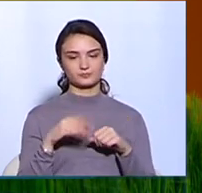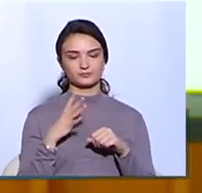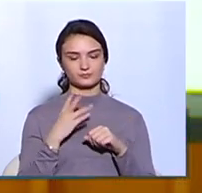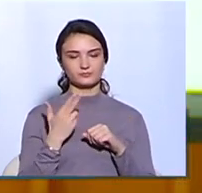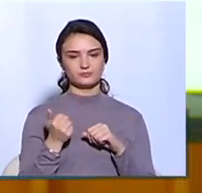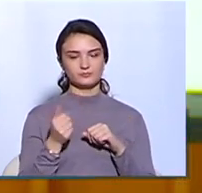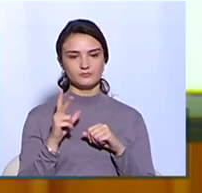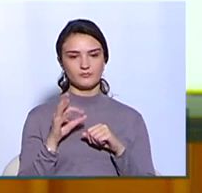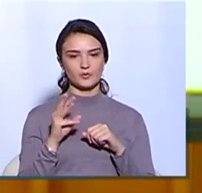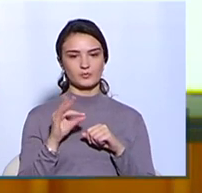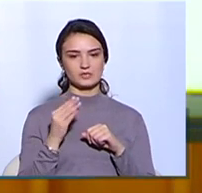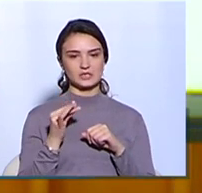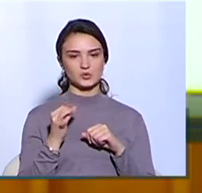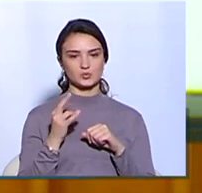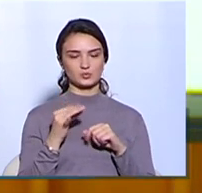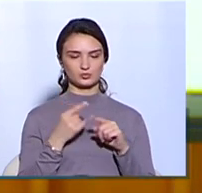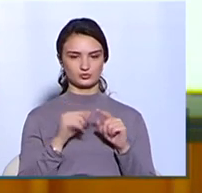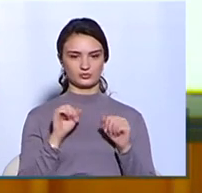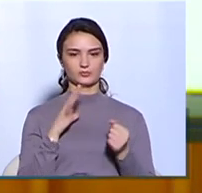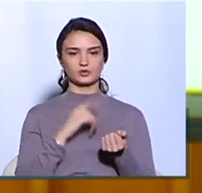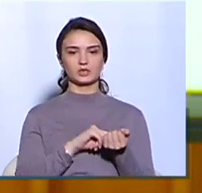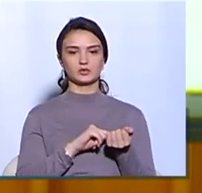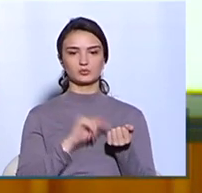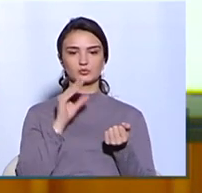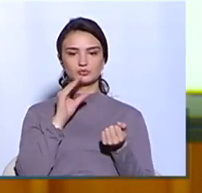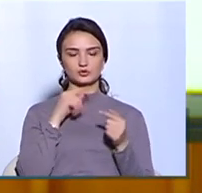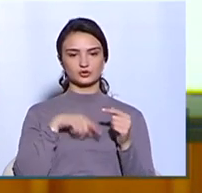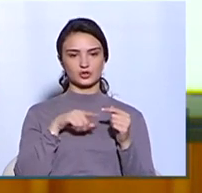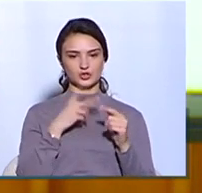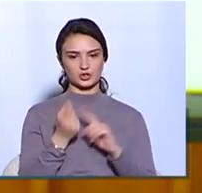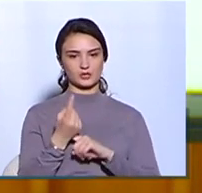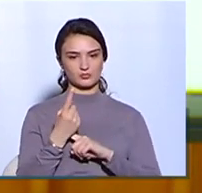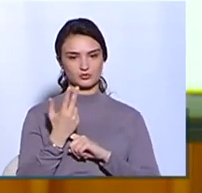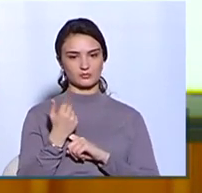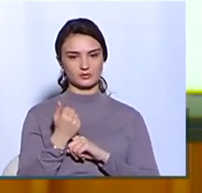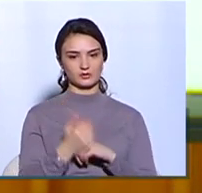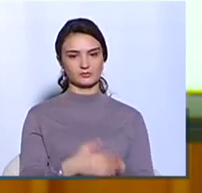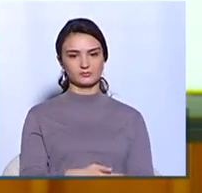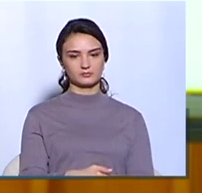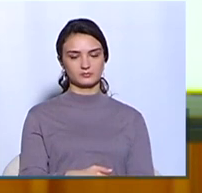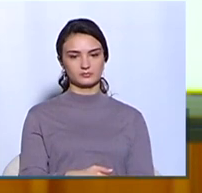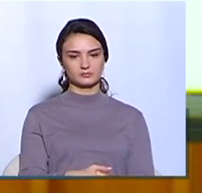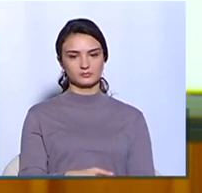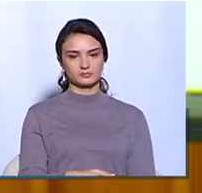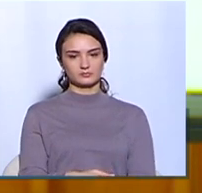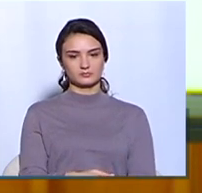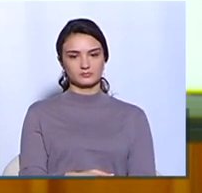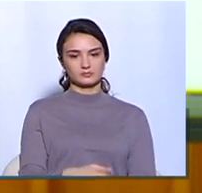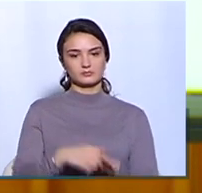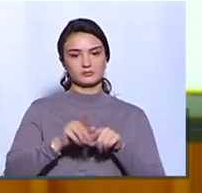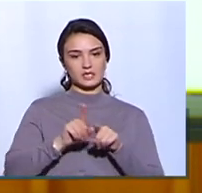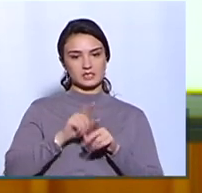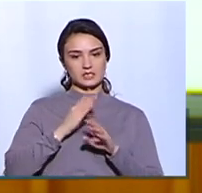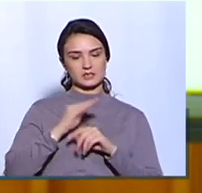გენე. ჰომოცისტინურია შეიძლება იყოს გენეტიკურად. ანუ როდესაც ჩარბი აღმოჩნდა, გადადის. ხო, ეხლა რატომ? იმიტომ რომ გენეტიკურად არის